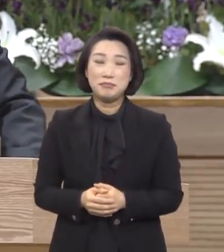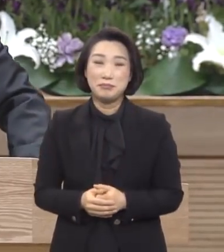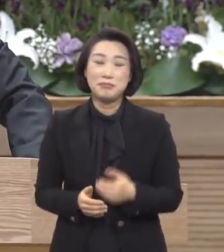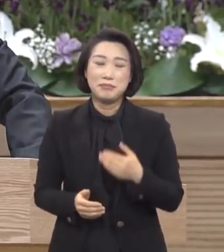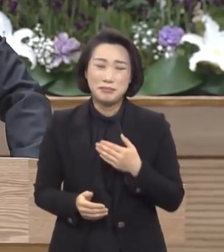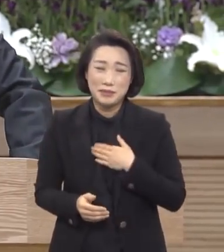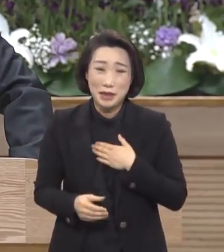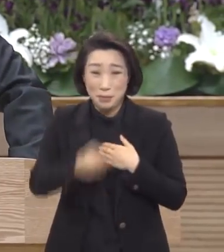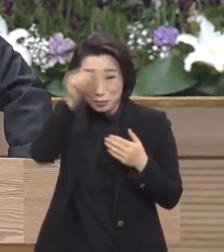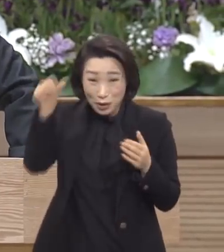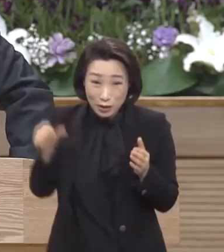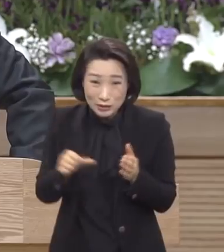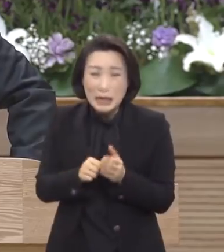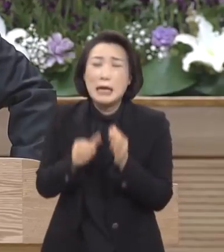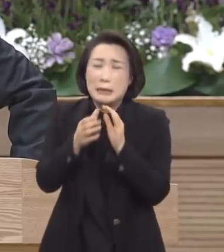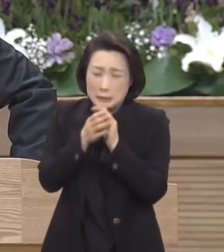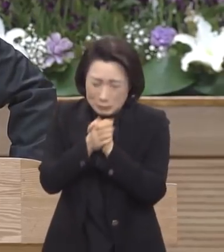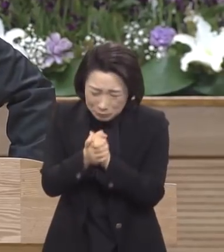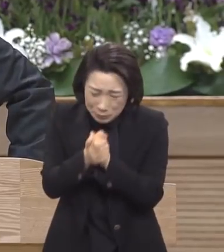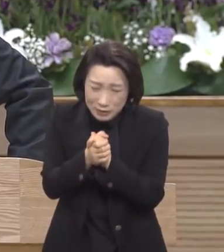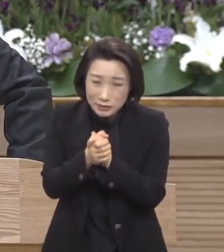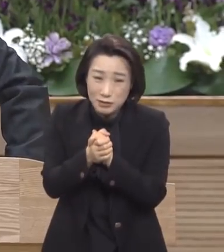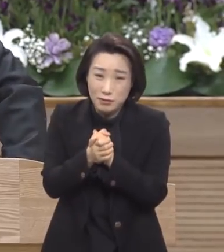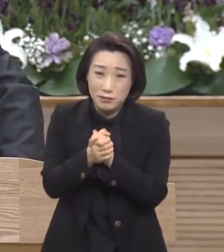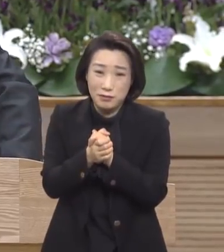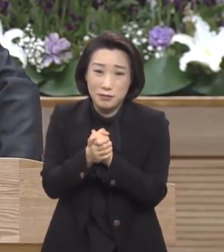내 평생 기도하여